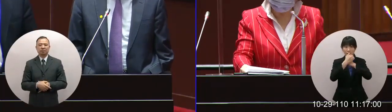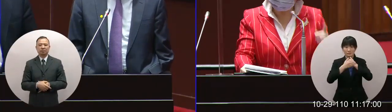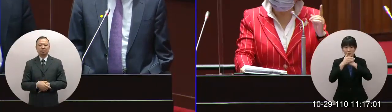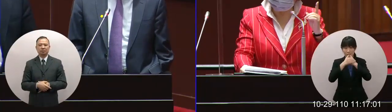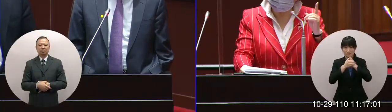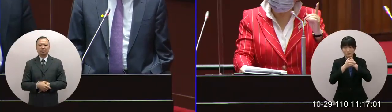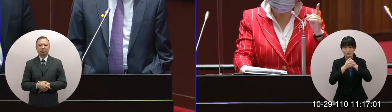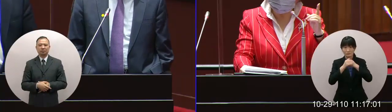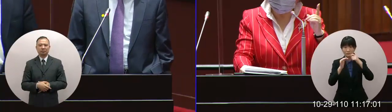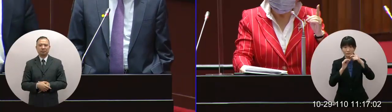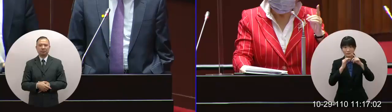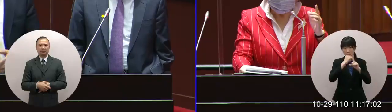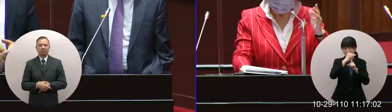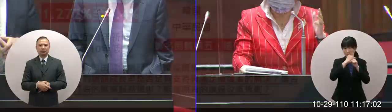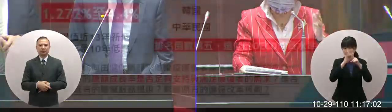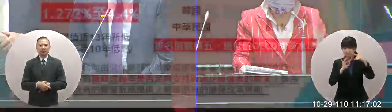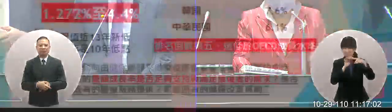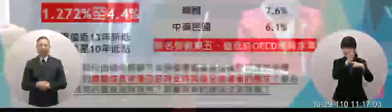成长率是